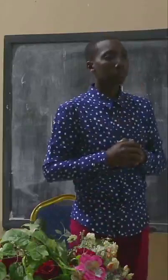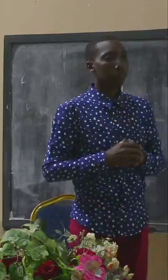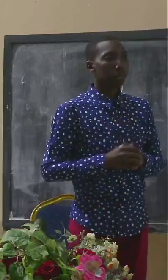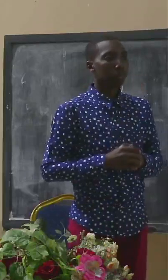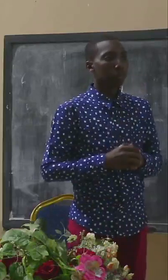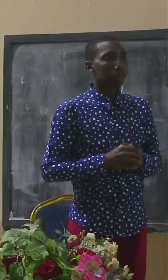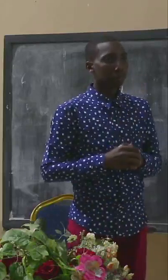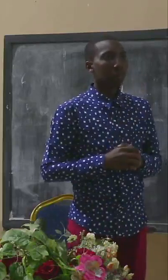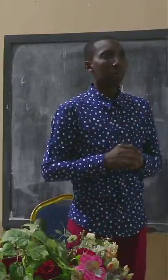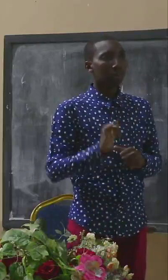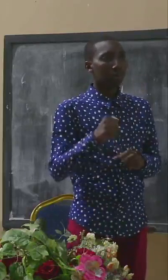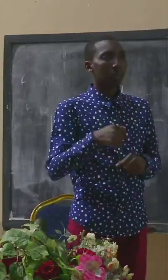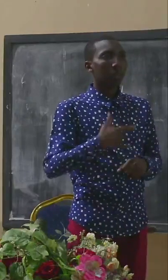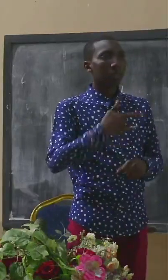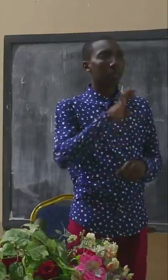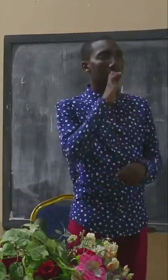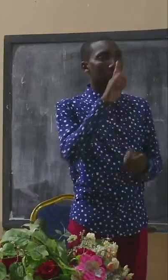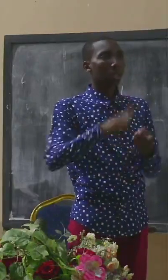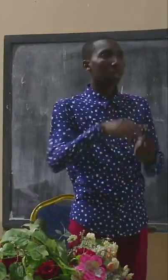oui